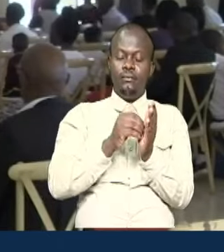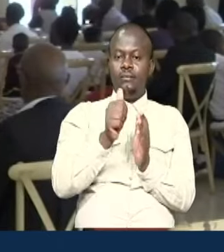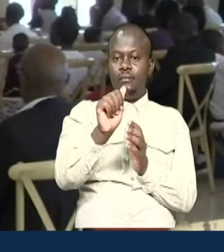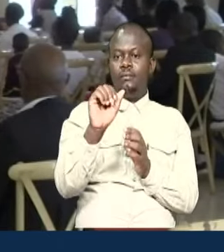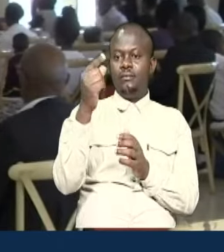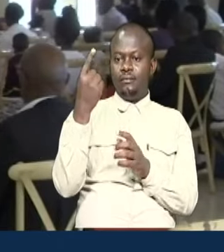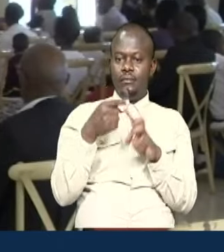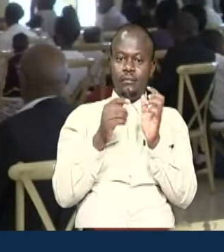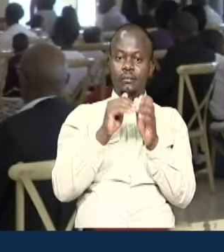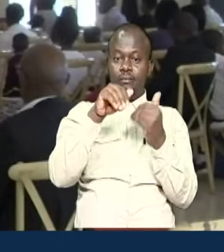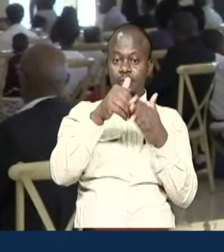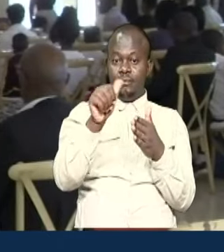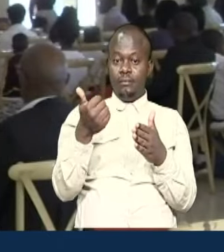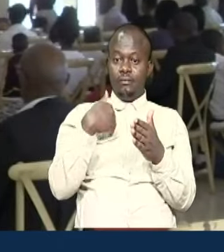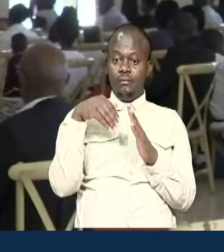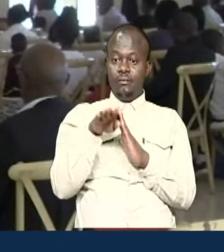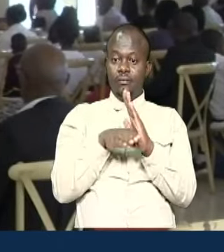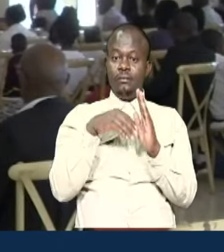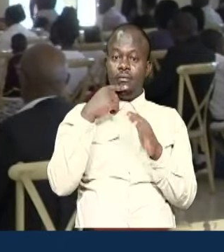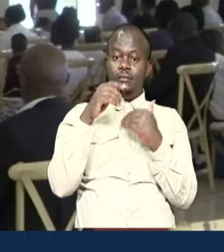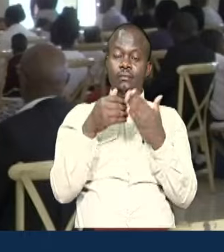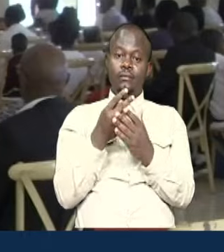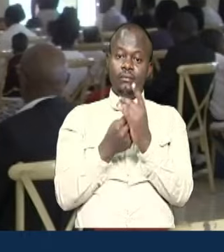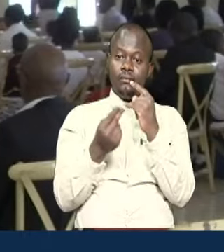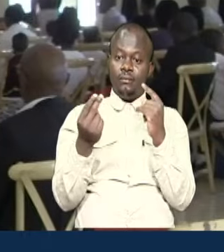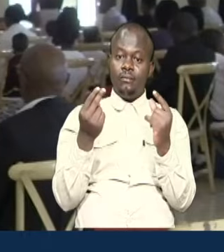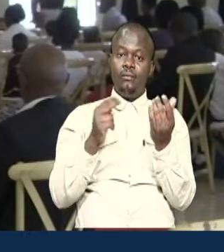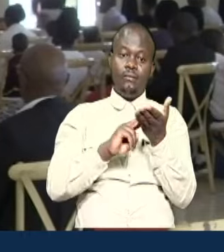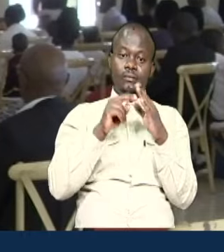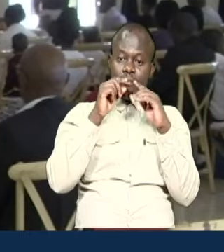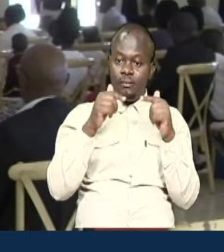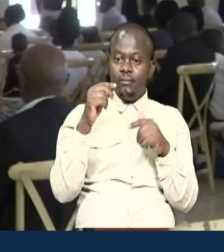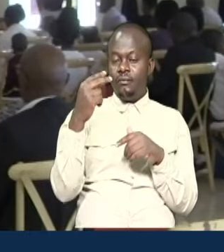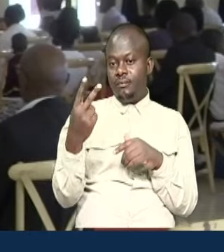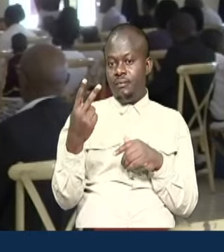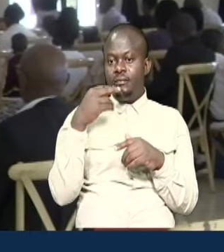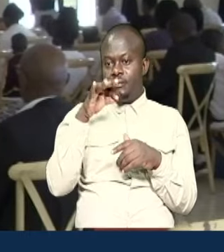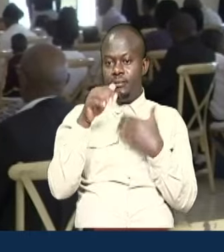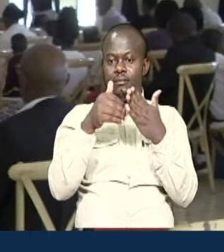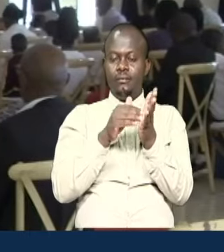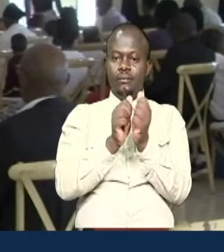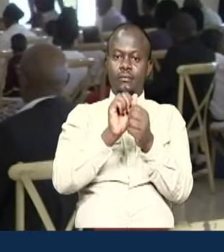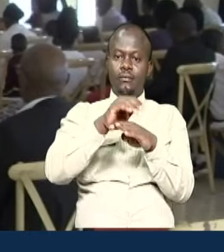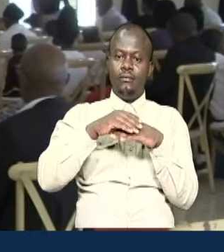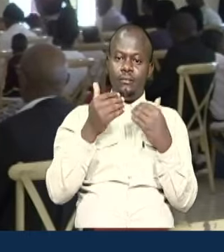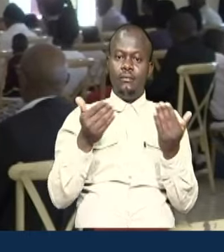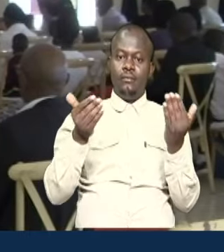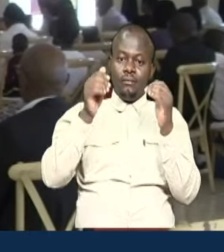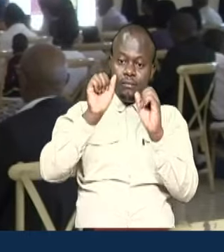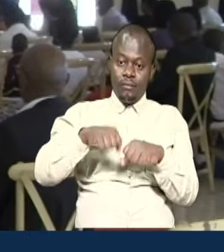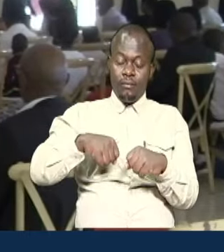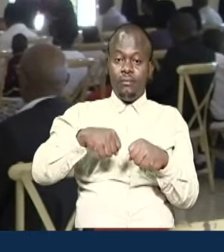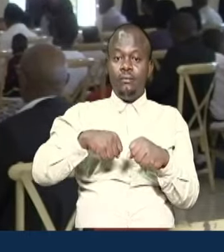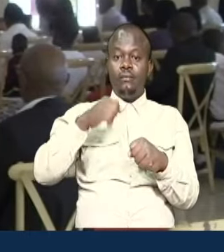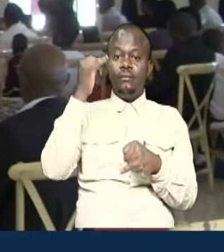kabiri dufise programme iriko iri bilingue akoresha indimi zibiri igifaransa n'icyongereza abana bakabasha